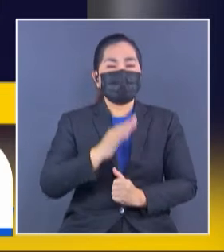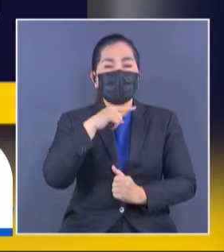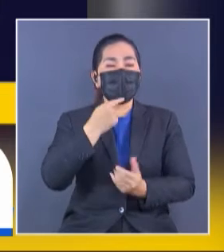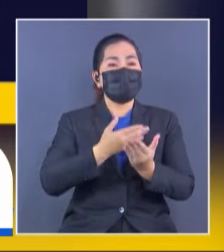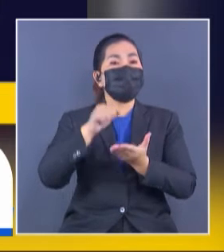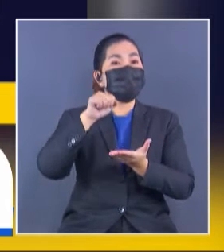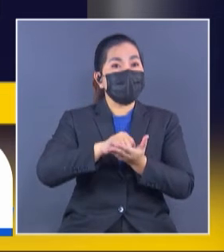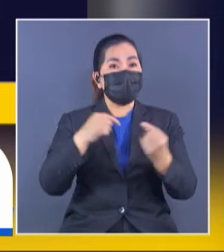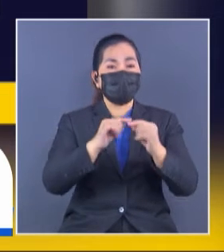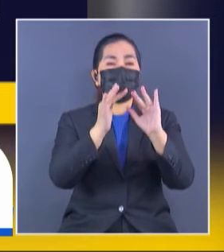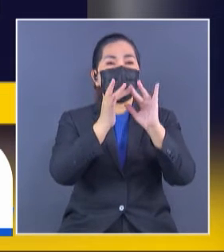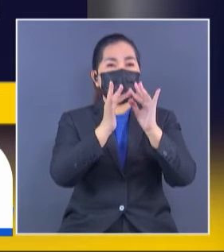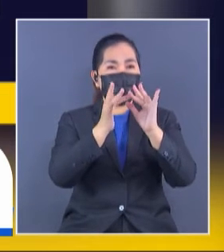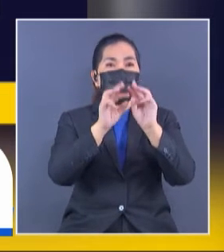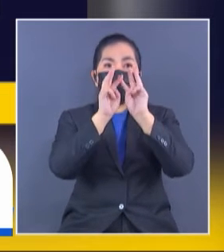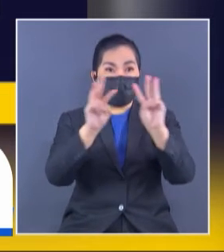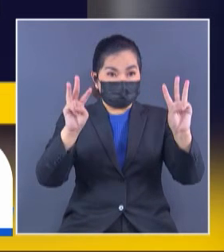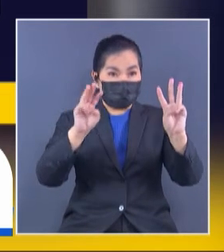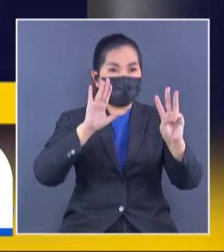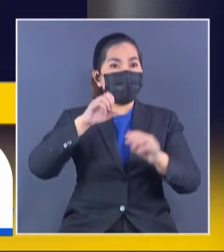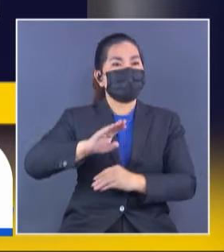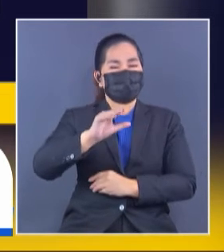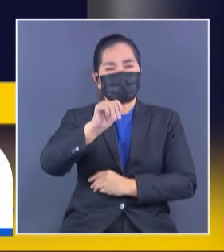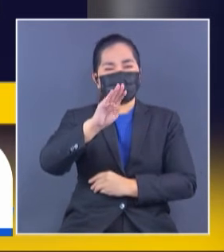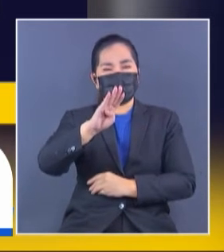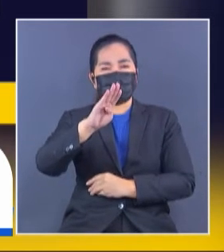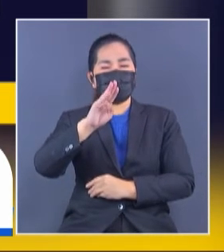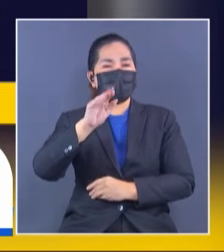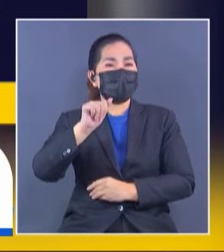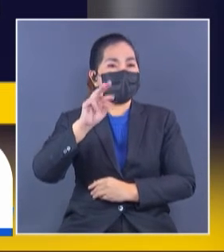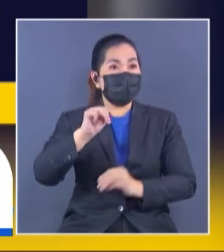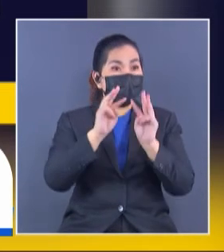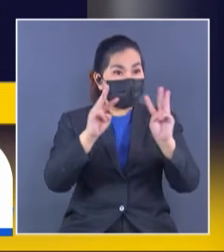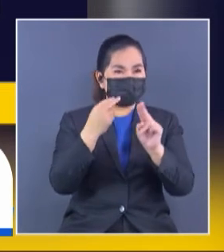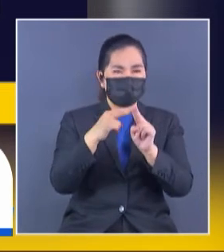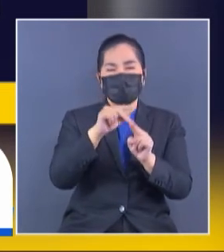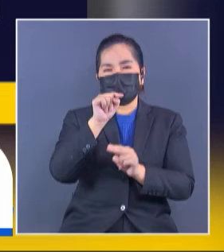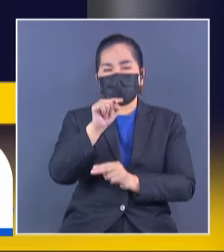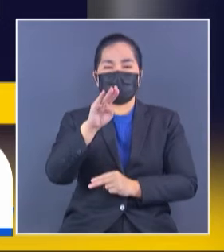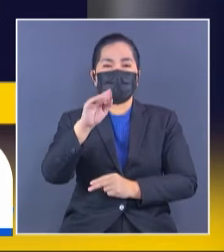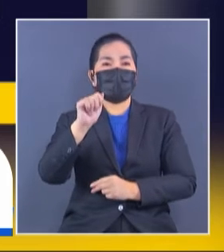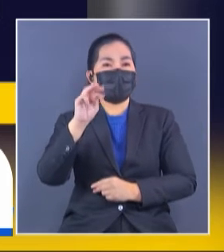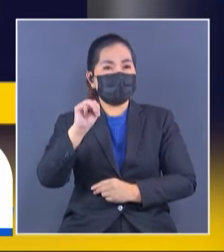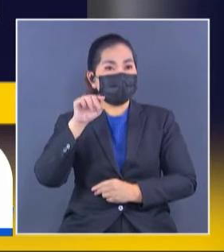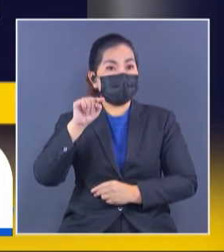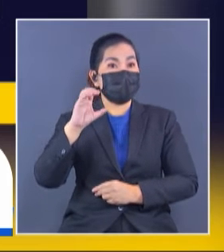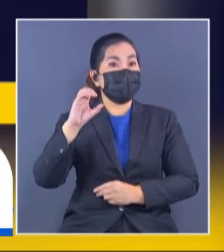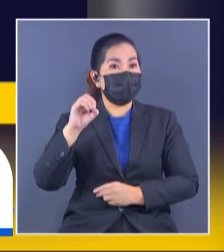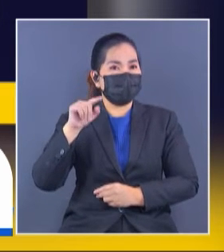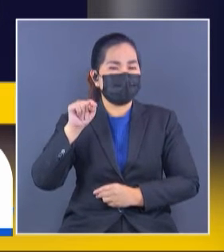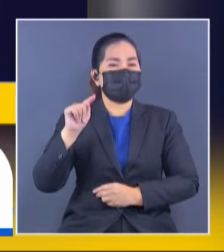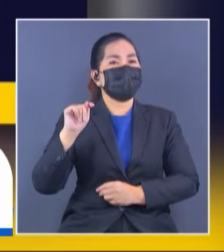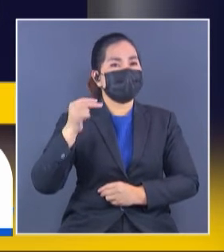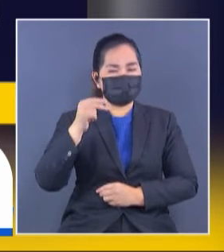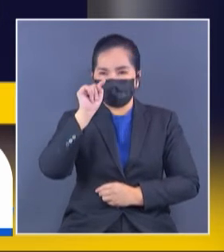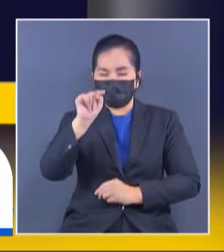จองซื้อทรัพย์ผ่านระบบออนไลน์บนหน้าเว็บไซต์ของและก็เข้าไปที่www.bang.comดอททีเอชนะ